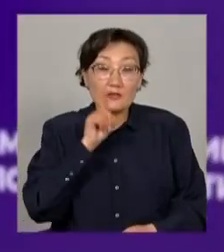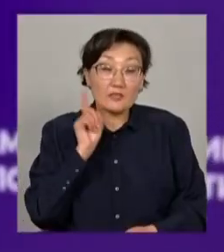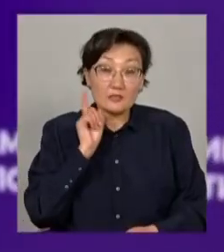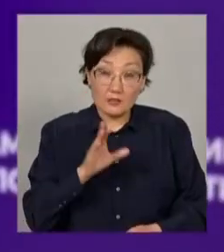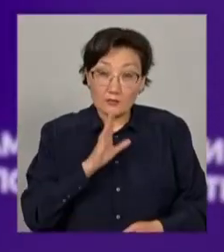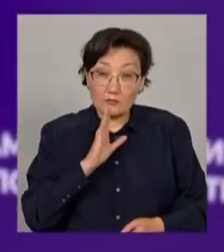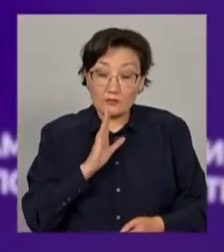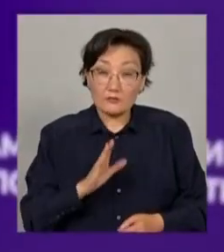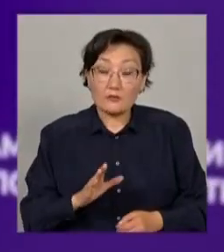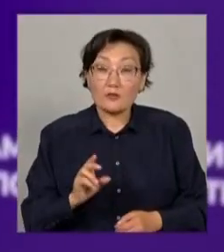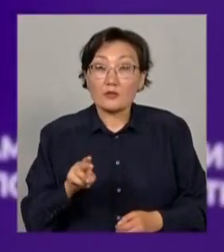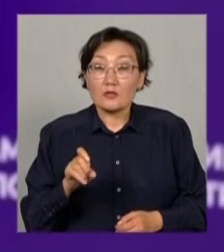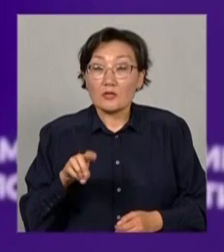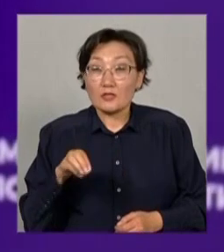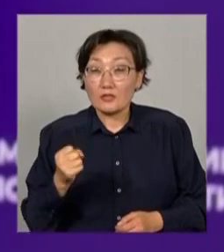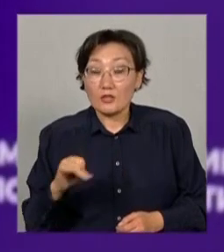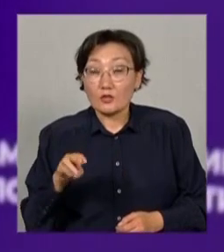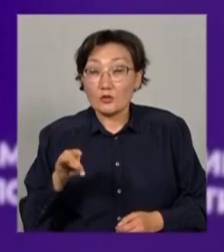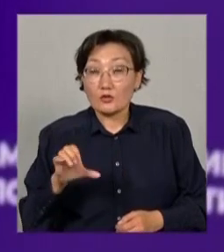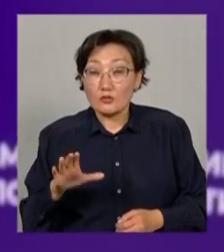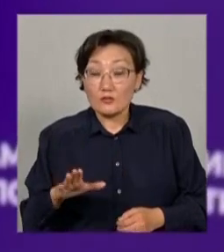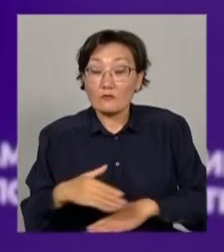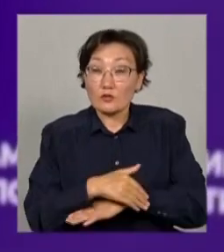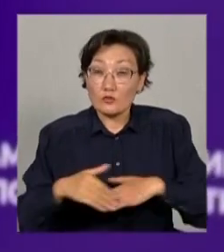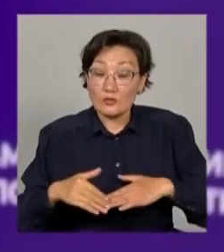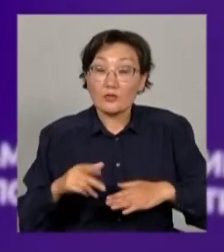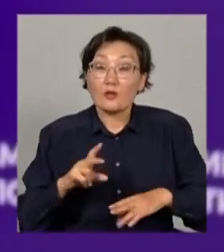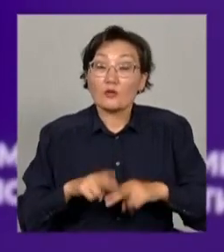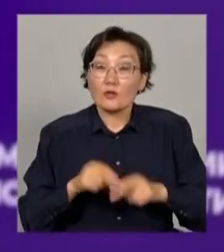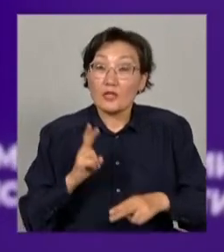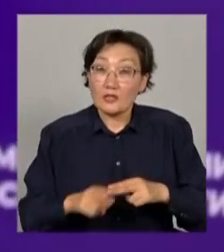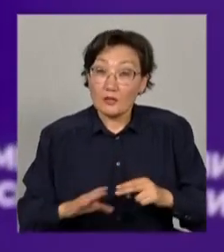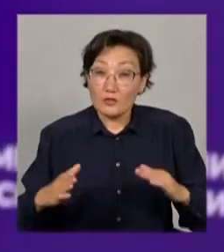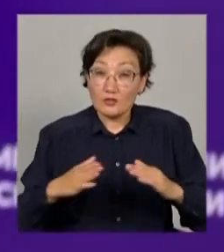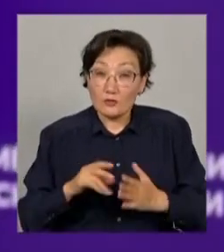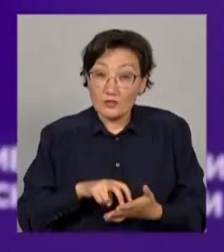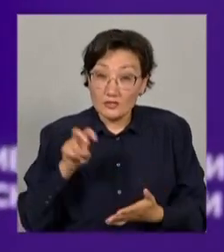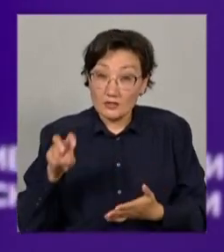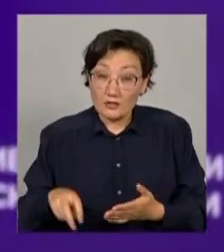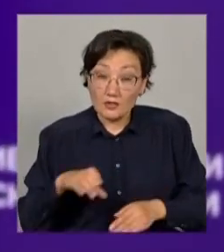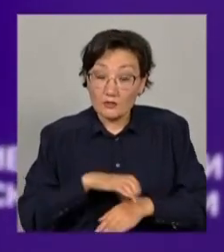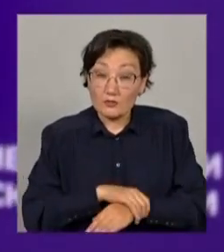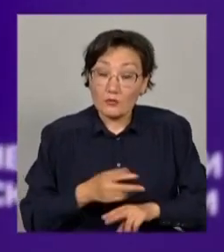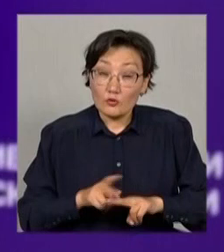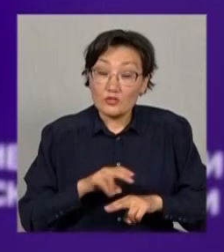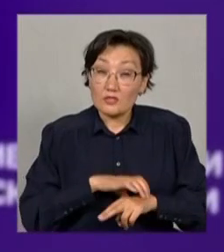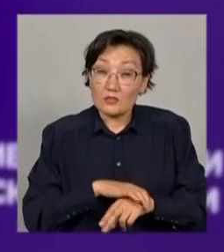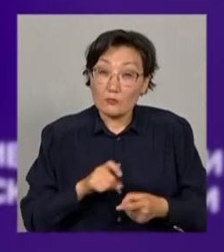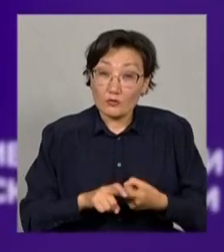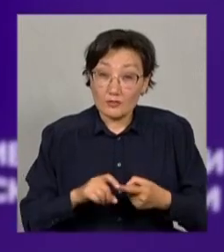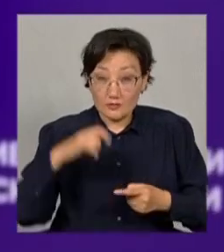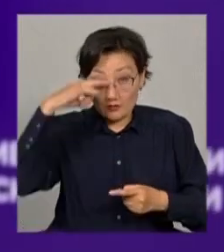Жасөспірімнің Қаратай Тұрысов көшесінде орналасқан құрылыс аяқталмаған ғимараттан секіргені анықталды. Осы дерекке қатысты